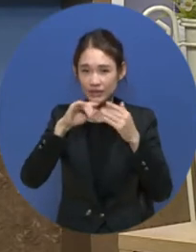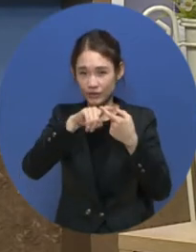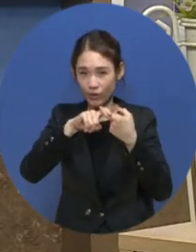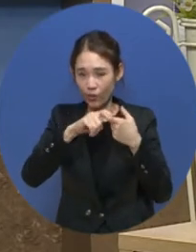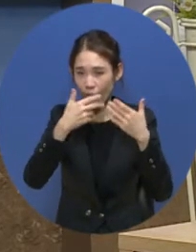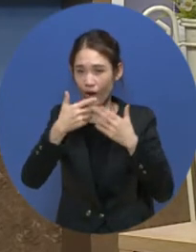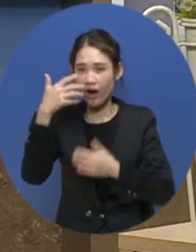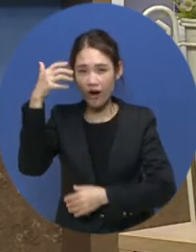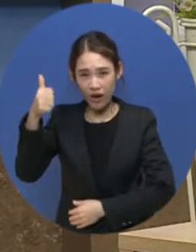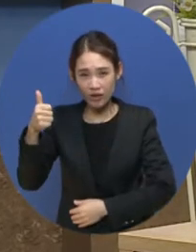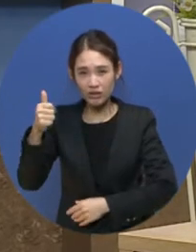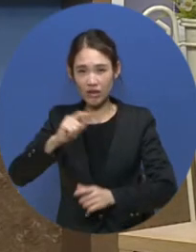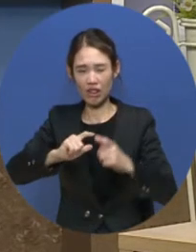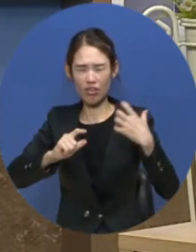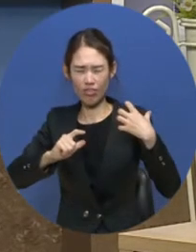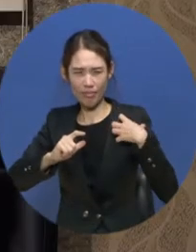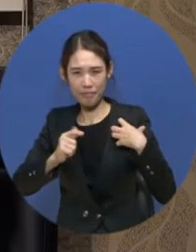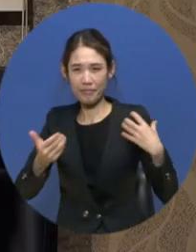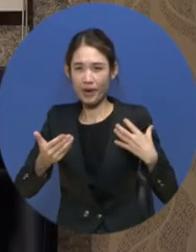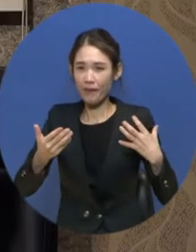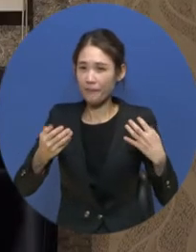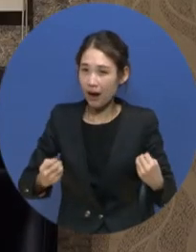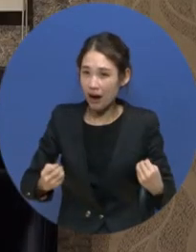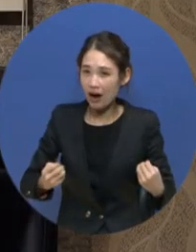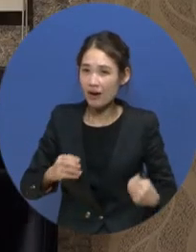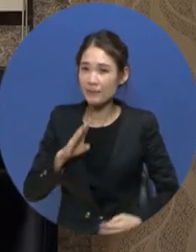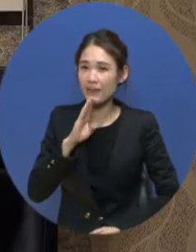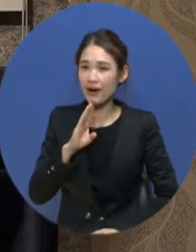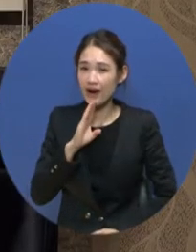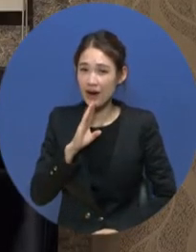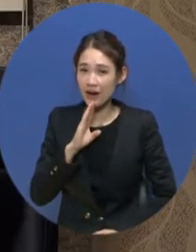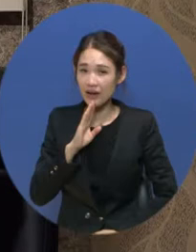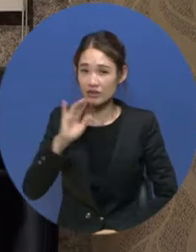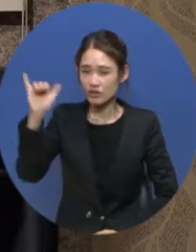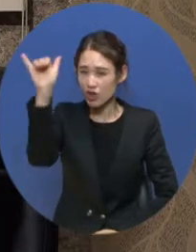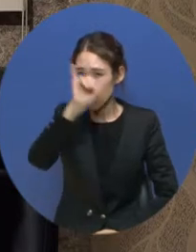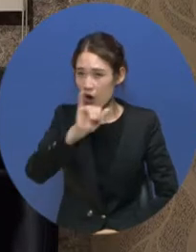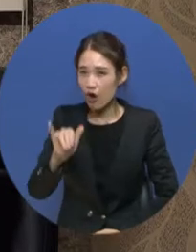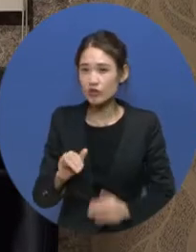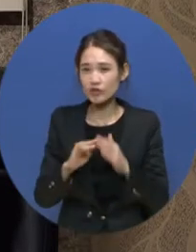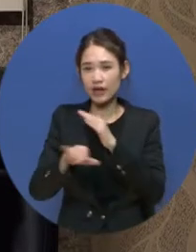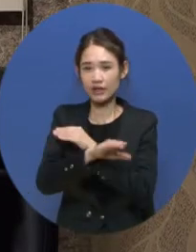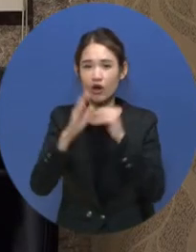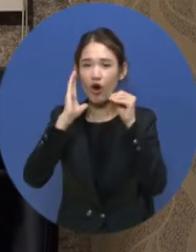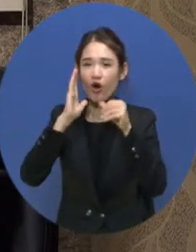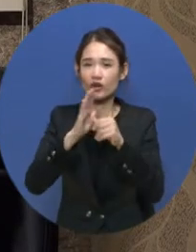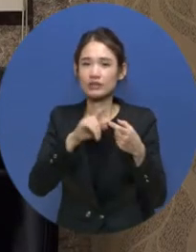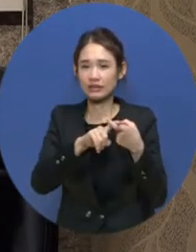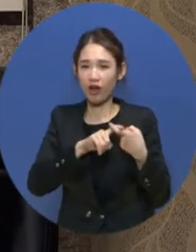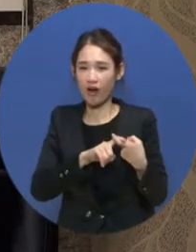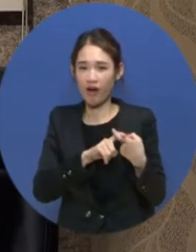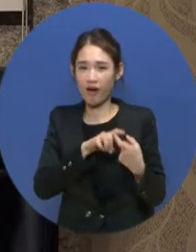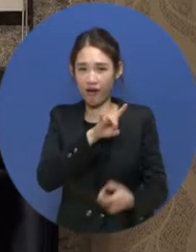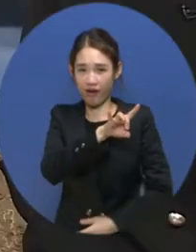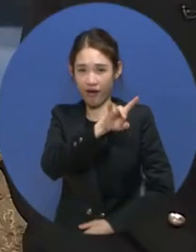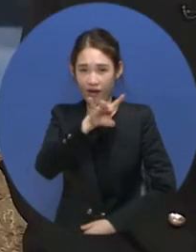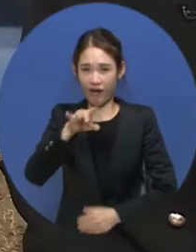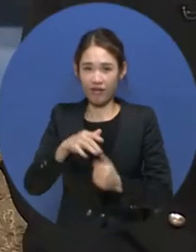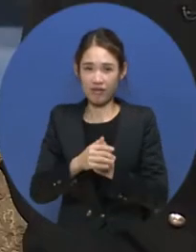더 많으실 것 같기는 하거든요. 이제 그 전국 가정 어린이집 연합회는 각 시도